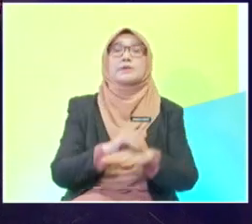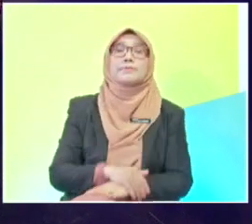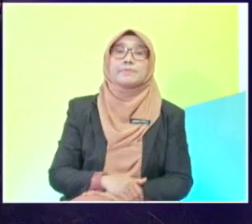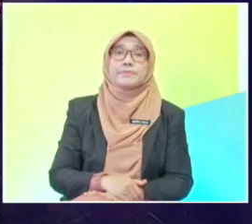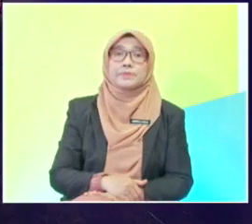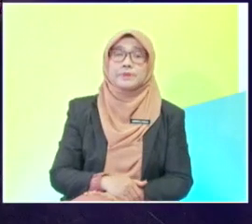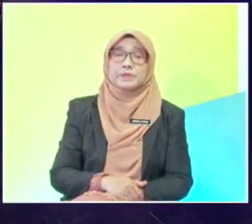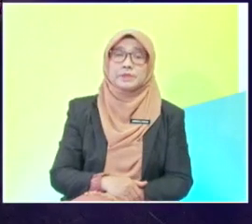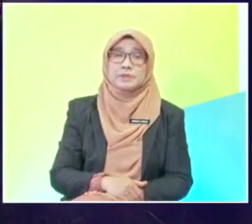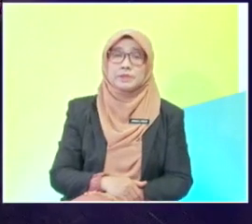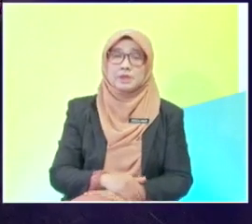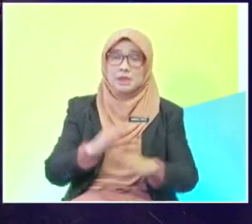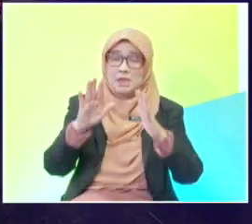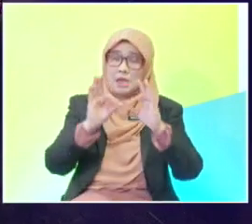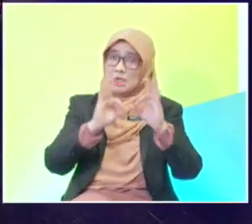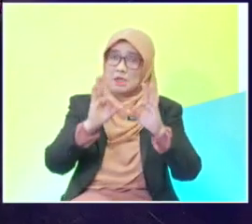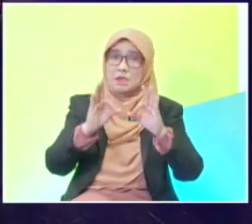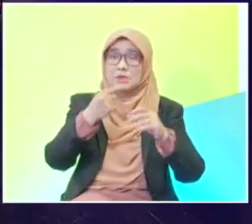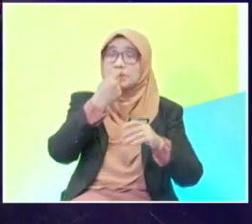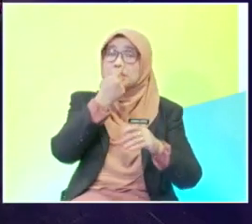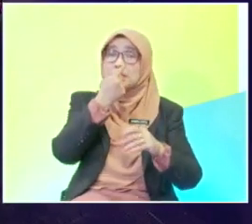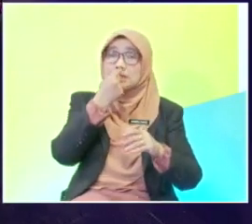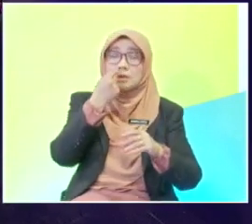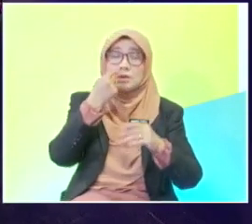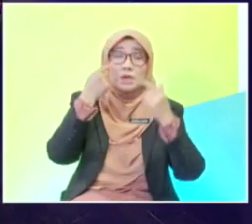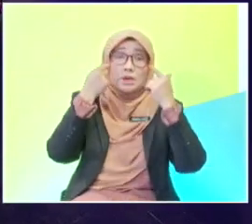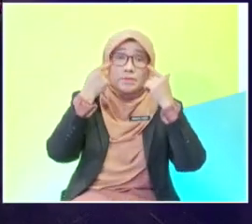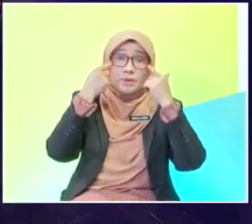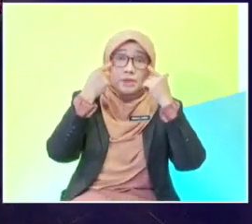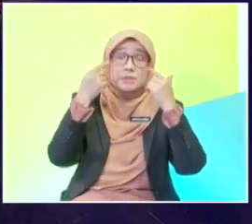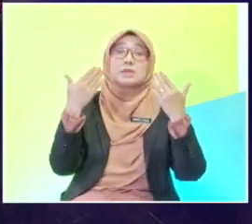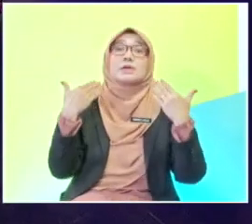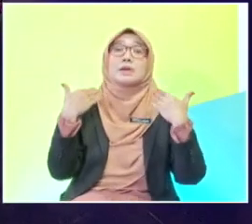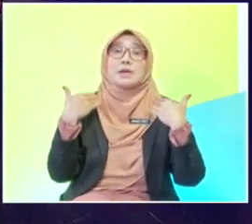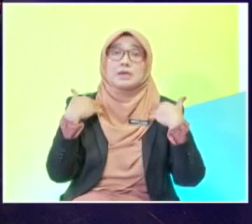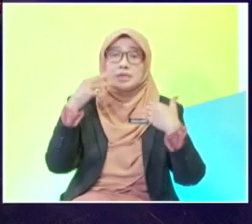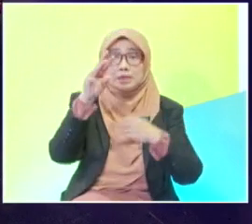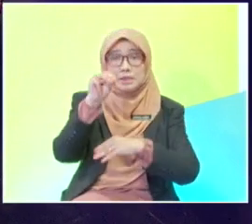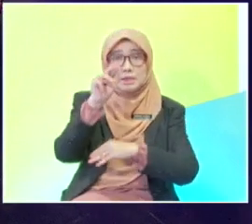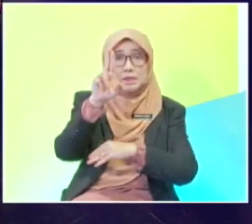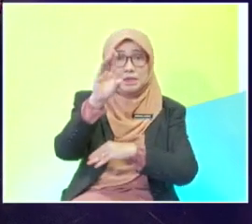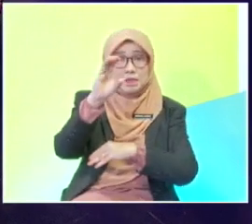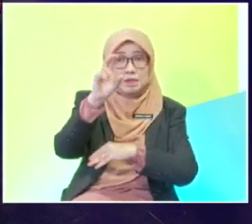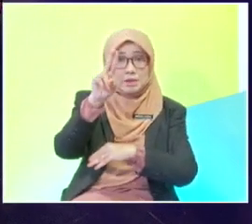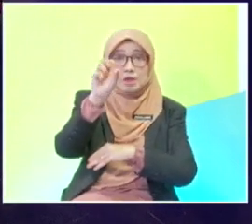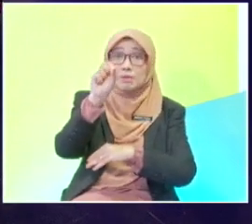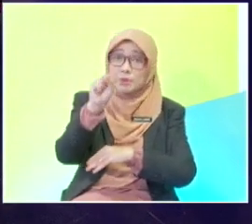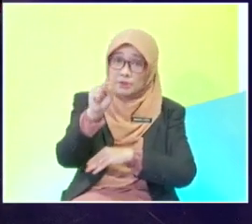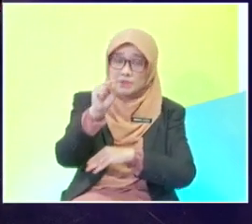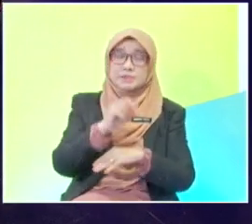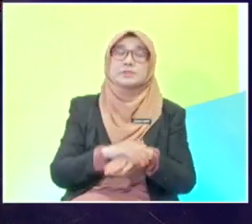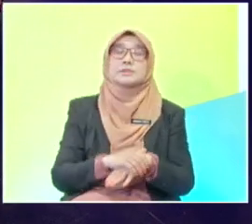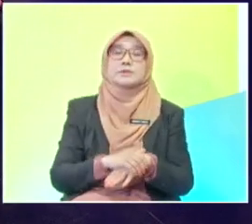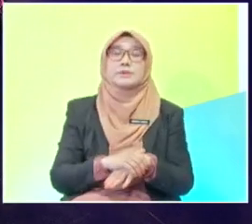Bahagian yang terbuka seperti hidung, telinga, mata, dia ada membran mucus yang tertentu. Baik, cikgu. Okey, baik. Seterusnya kita